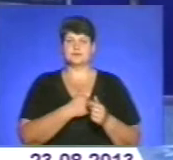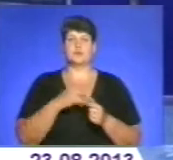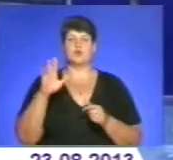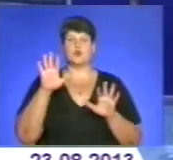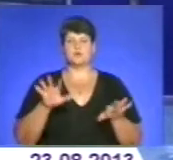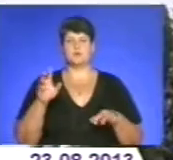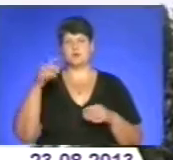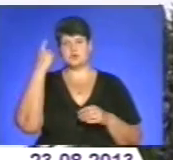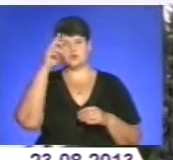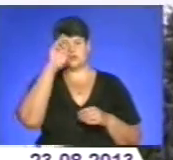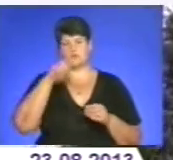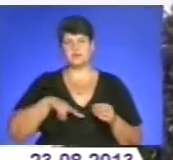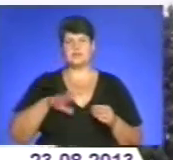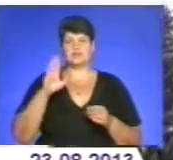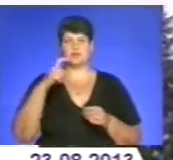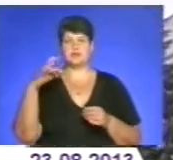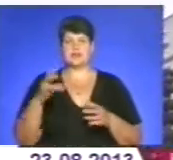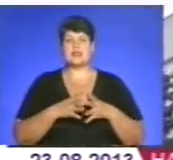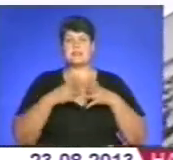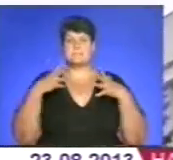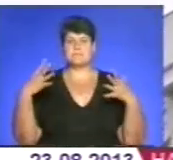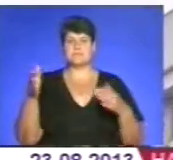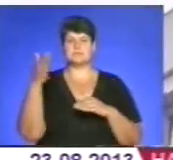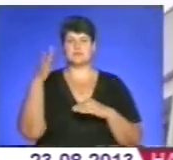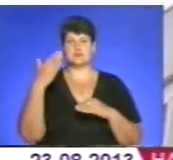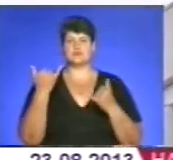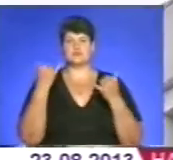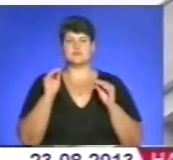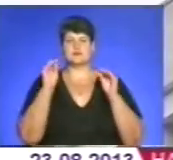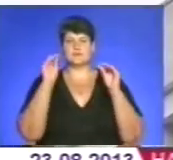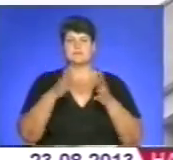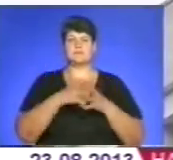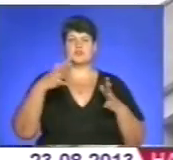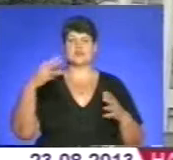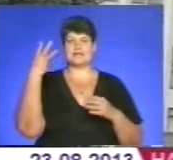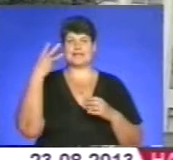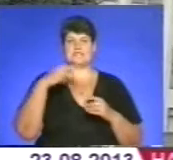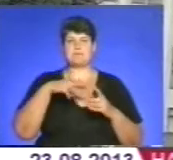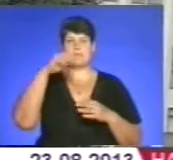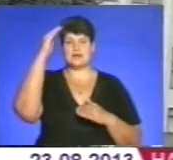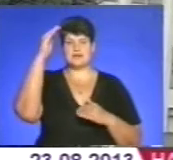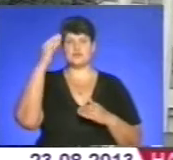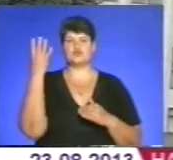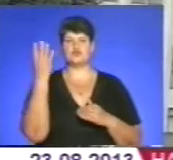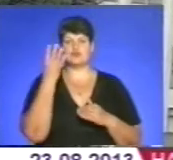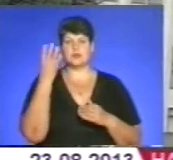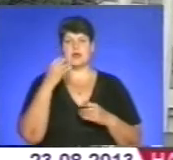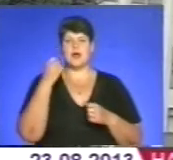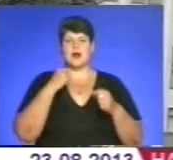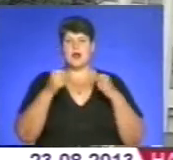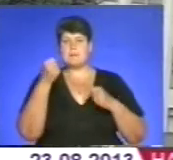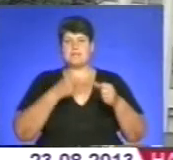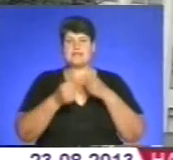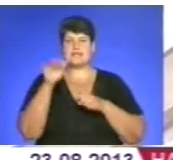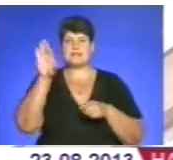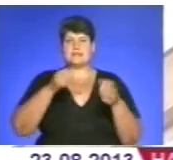Хоптян. Найбільший в Україні державний стяг встановлювали на висоті понад 30 метрів четверо альпіністів. Це було